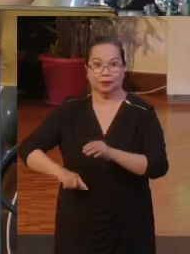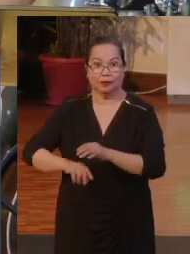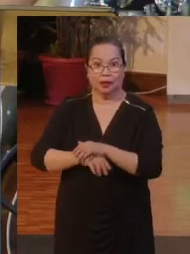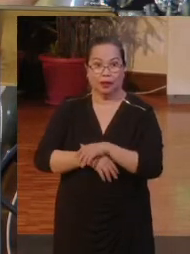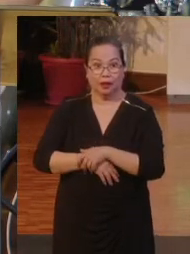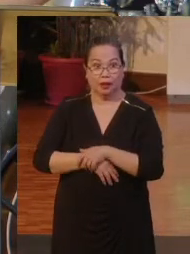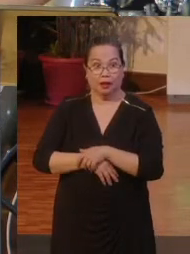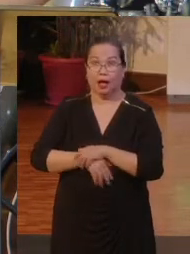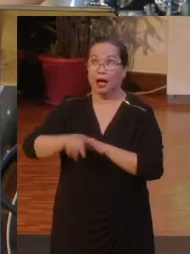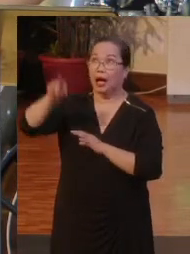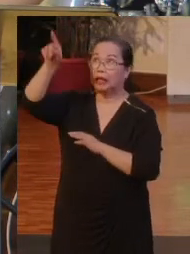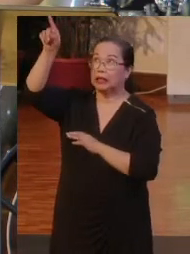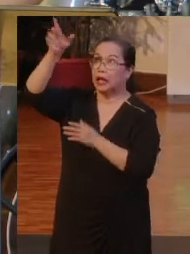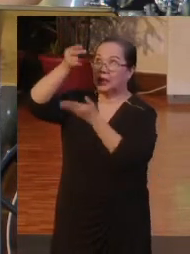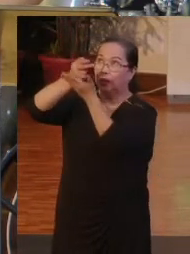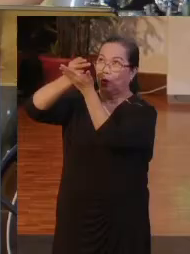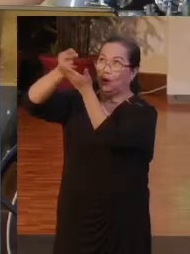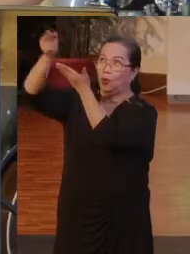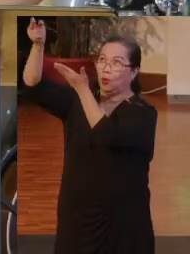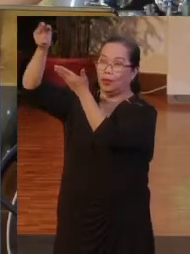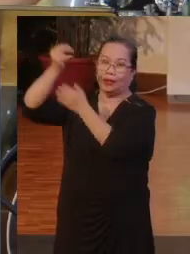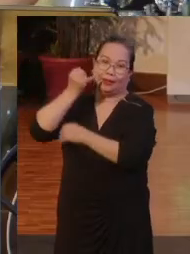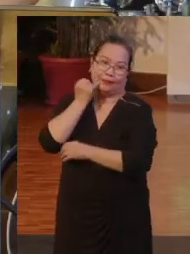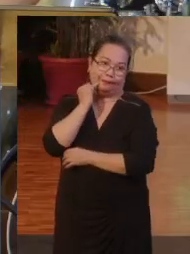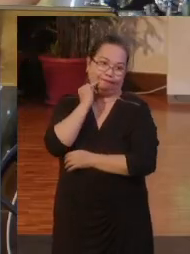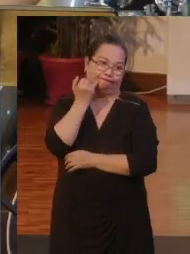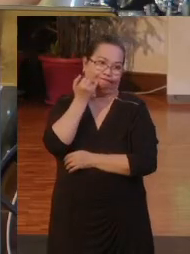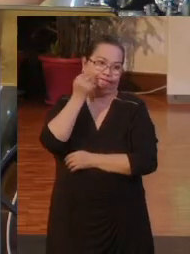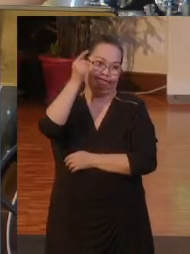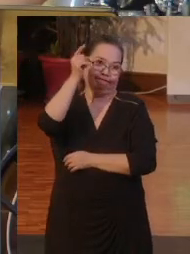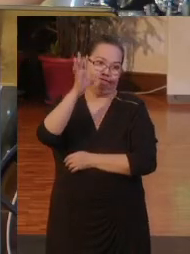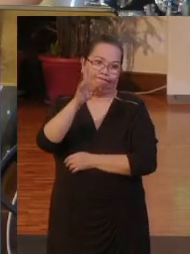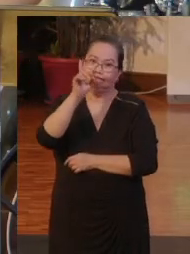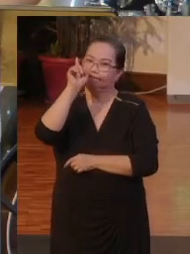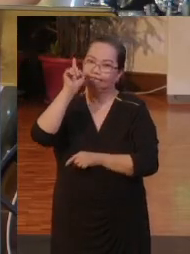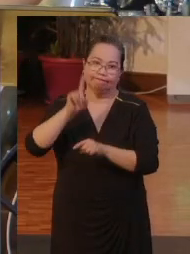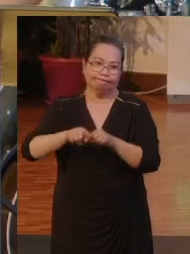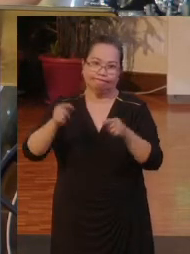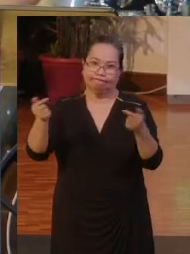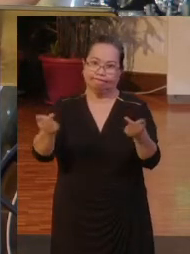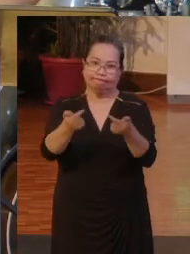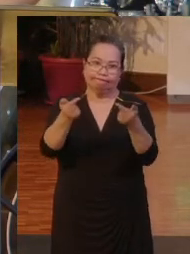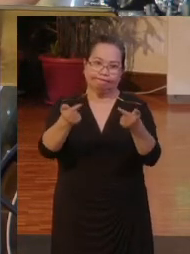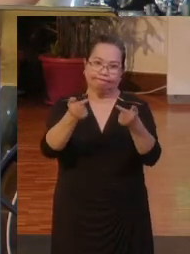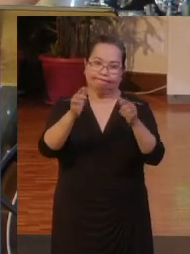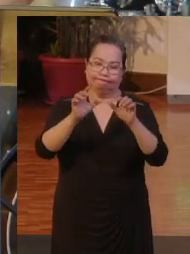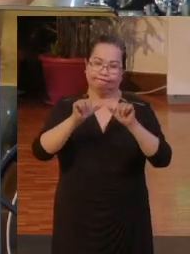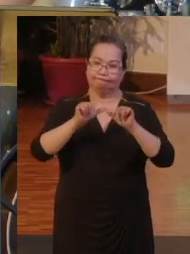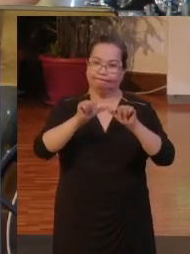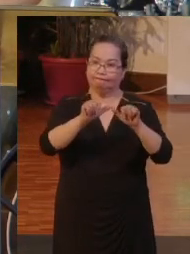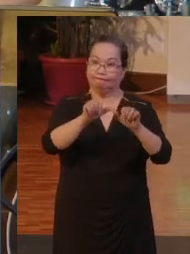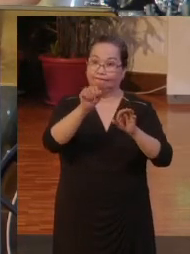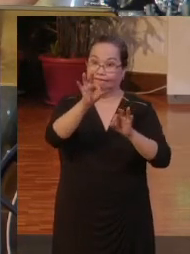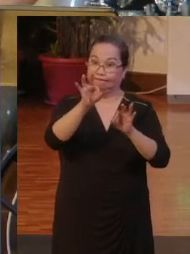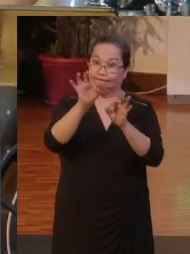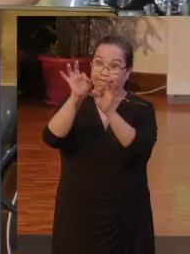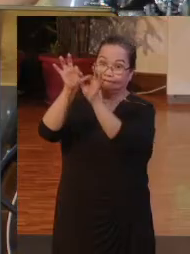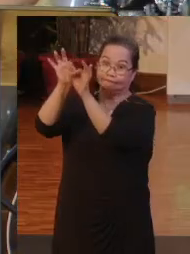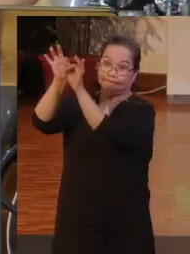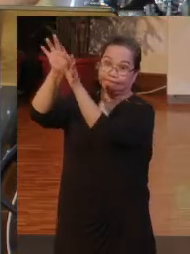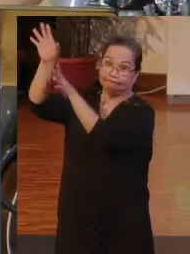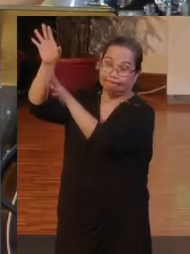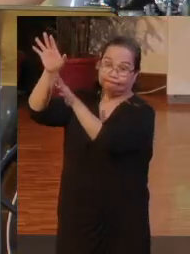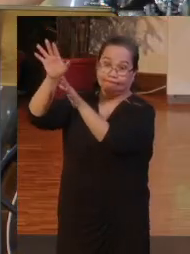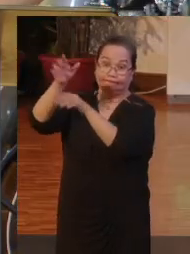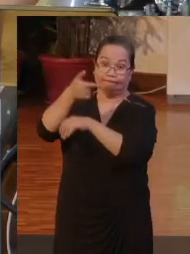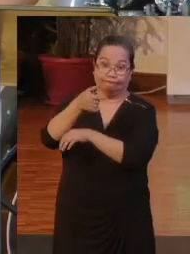For He is a holy God. He is a jealous God. He will not forgive your transgressions or your sins. If you forsake the Lord and serve foreign